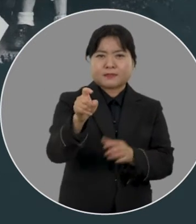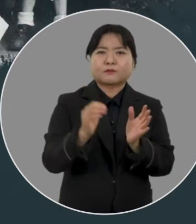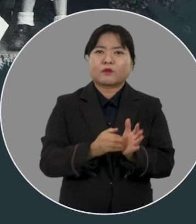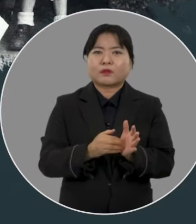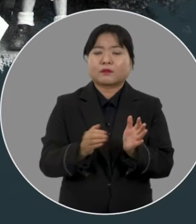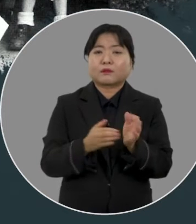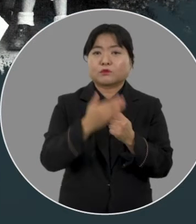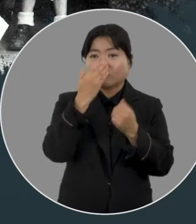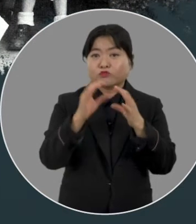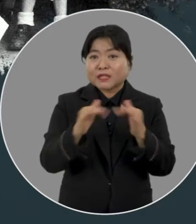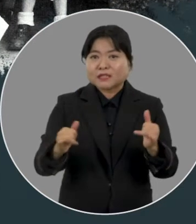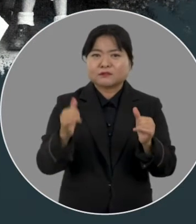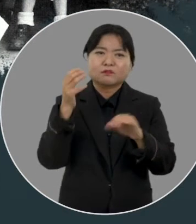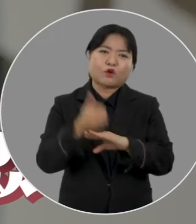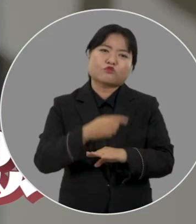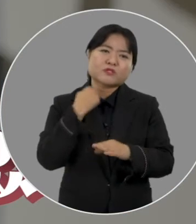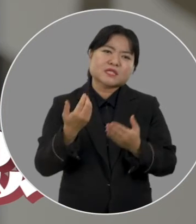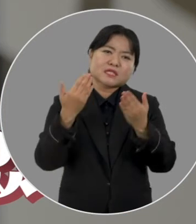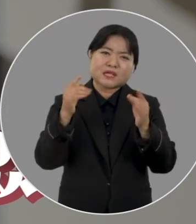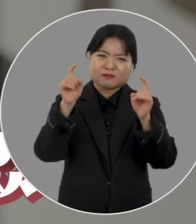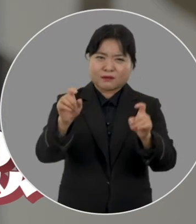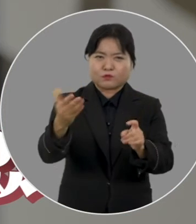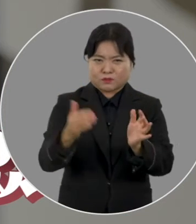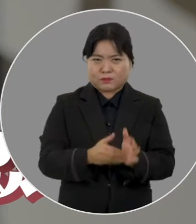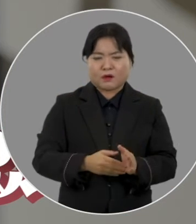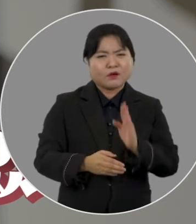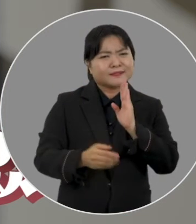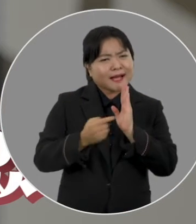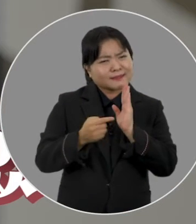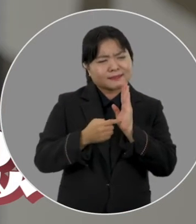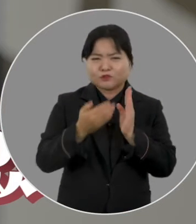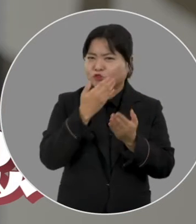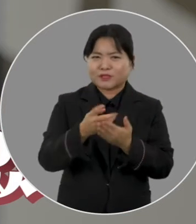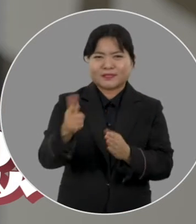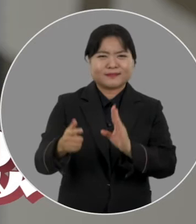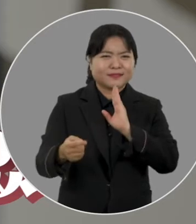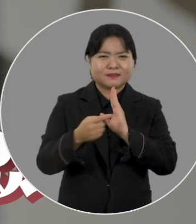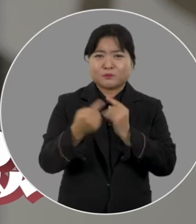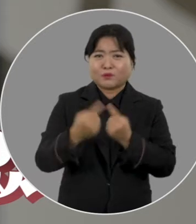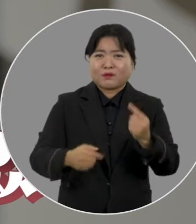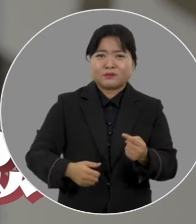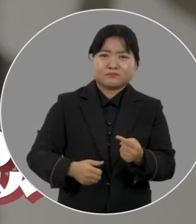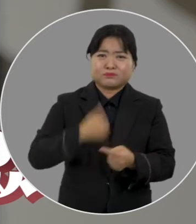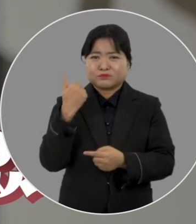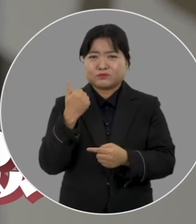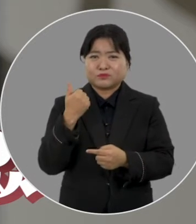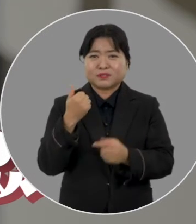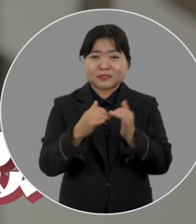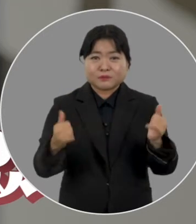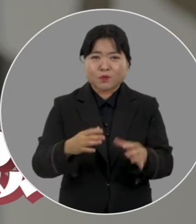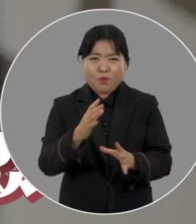유대인들은 결국은 희생양처럼, 팩트는 중요하지 않았죠. 분노했던 사람들, 공포에